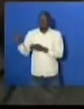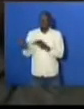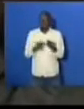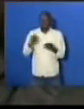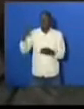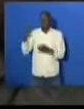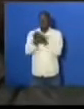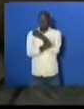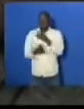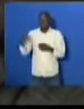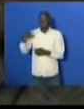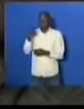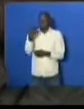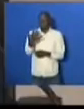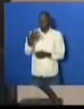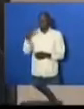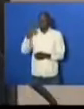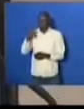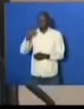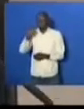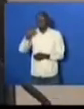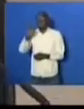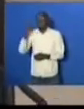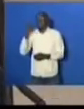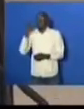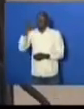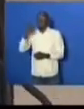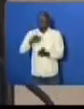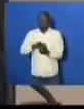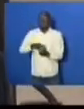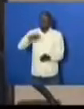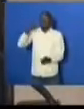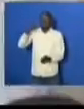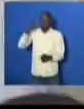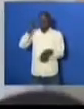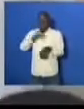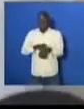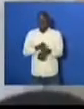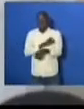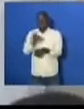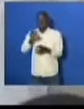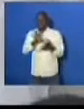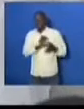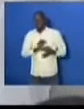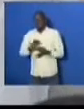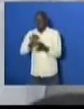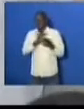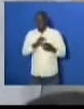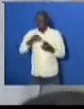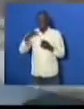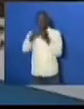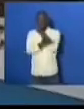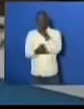justin ça elle est réelle et actuelle voile même grandissante il est temps de renforcer la coopération des pays